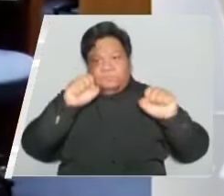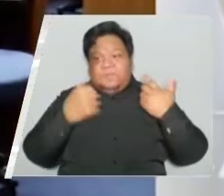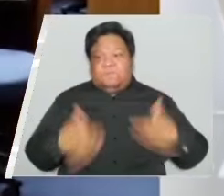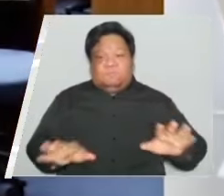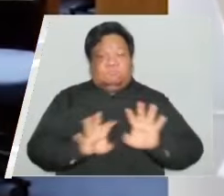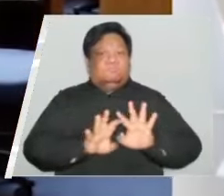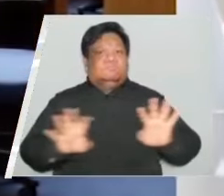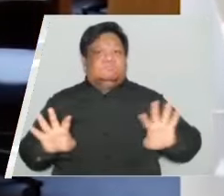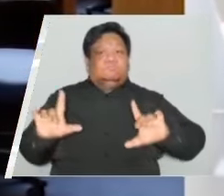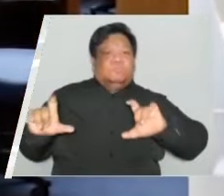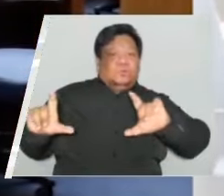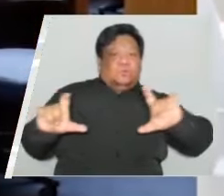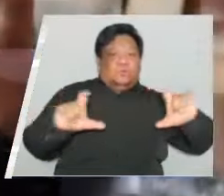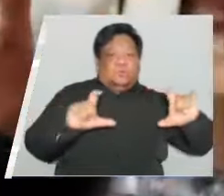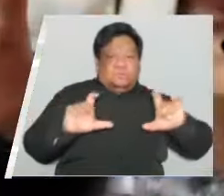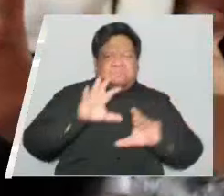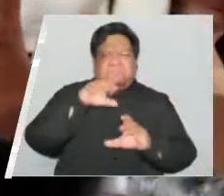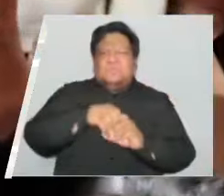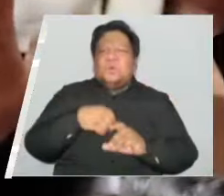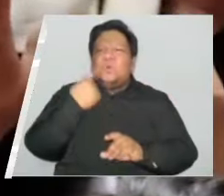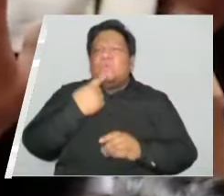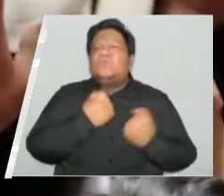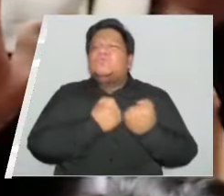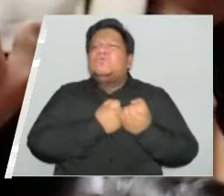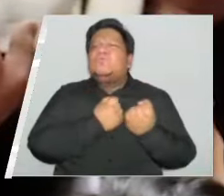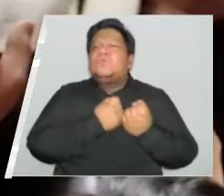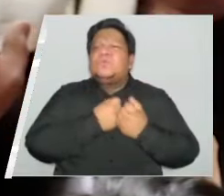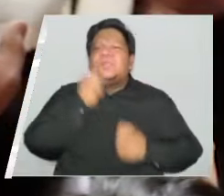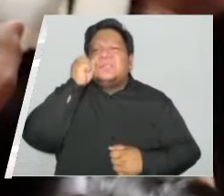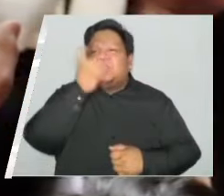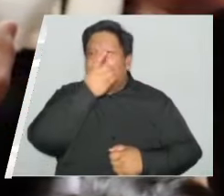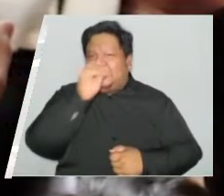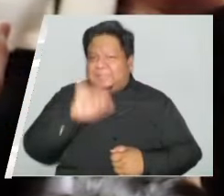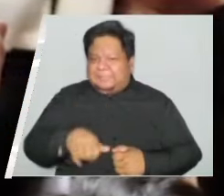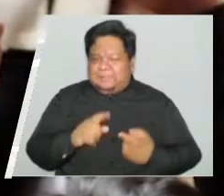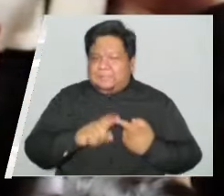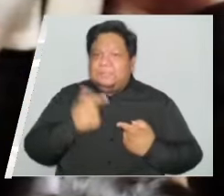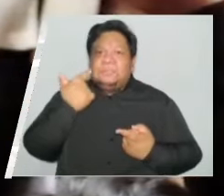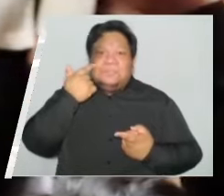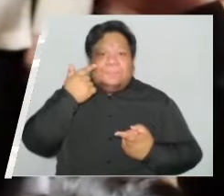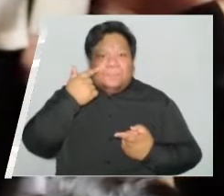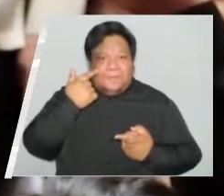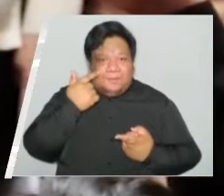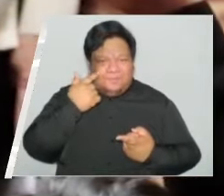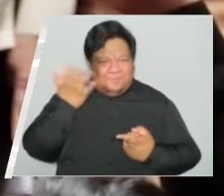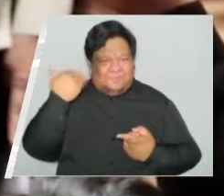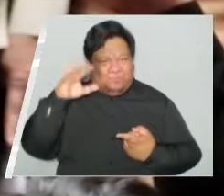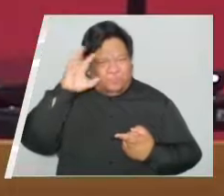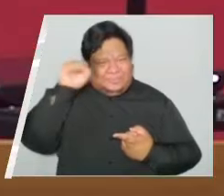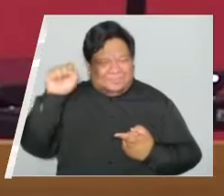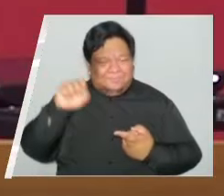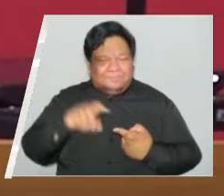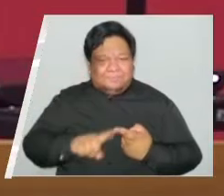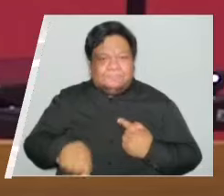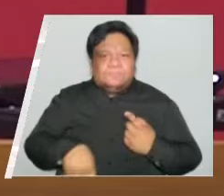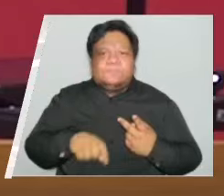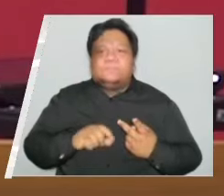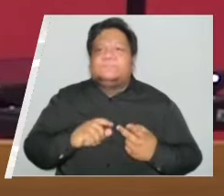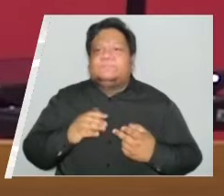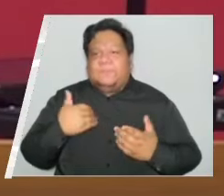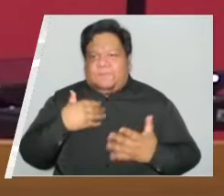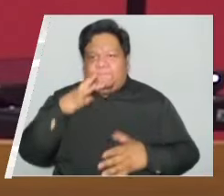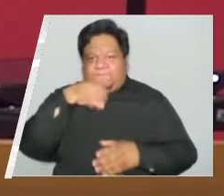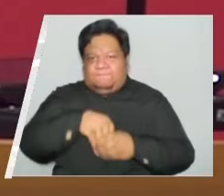kabilang dyan ang mga kaalyado ni VP Sara na sina dating Pangulo at Pampanga 2nd District Representative Gloria Macapagal Arroyo. Ang talumpati